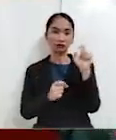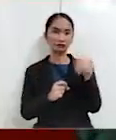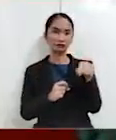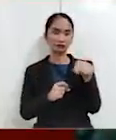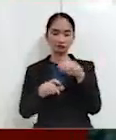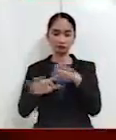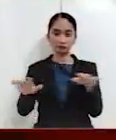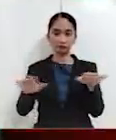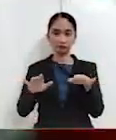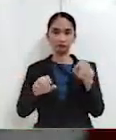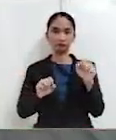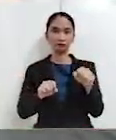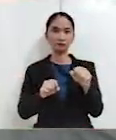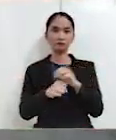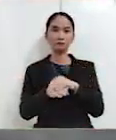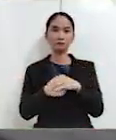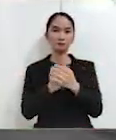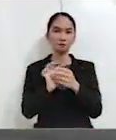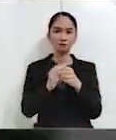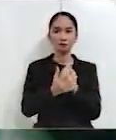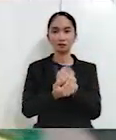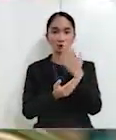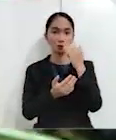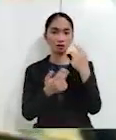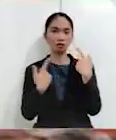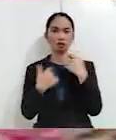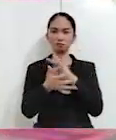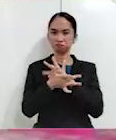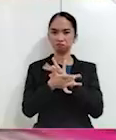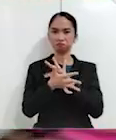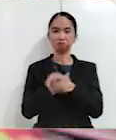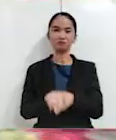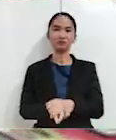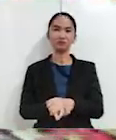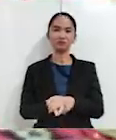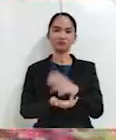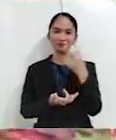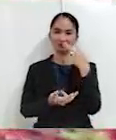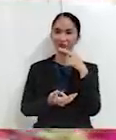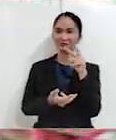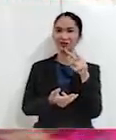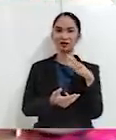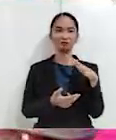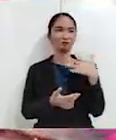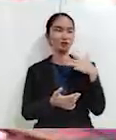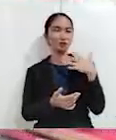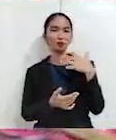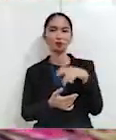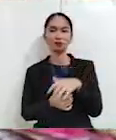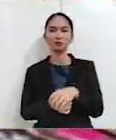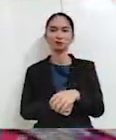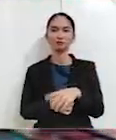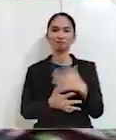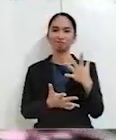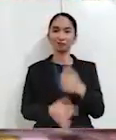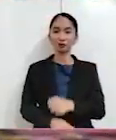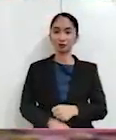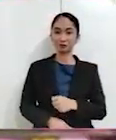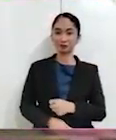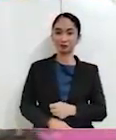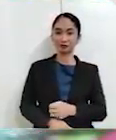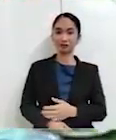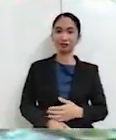pa rin ang may coronavirus pa rin tayo. Busog ng inyong mga mata, ganun na rin ang inyong mga tummy dahil ang mga bagets